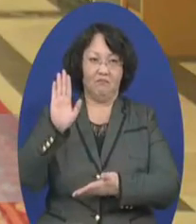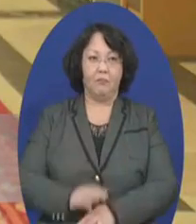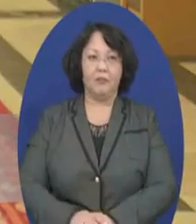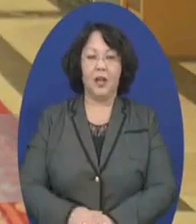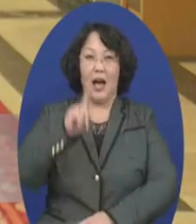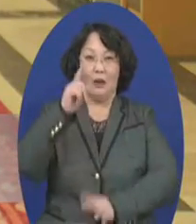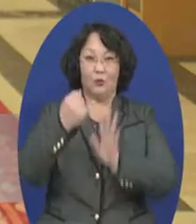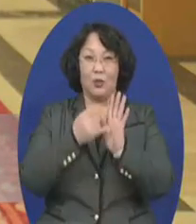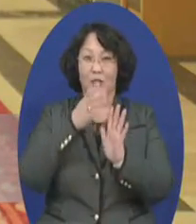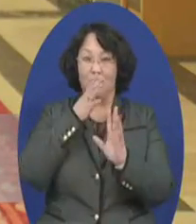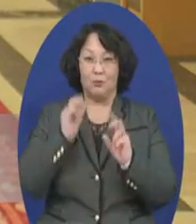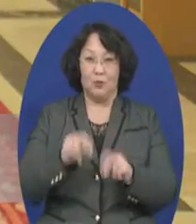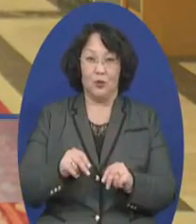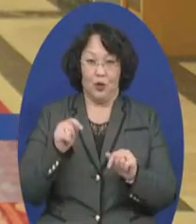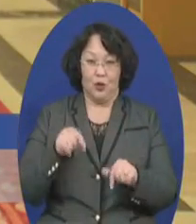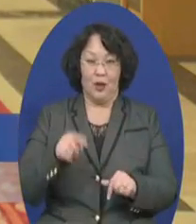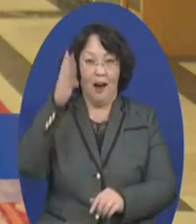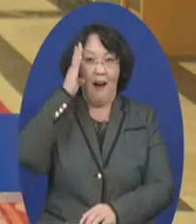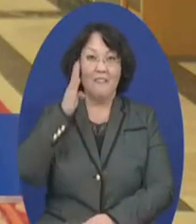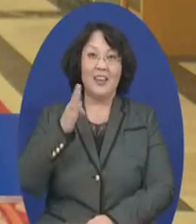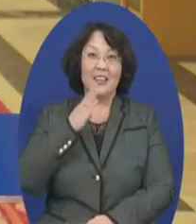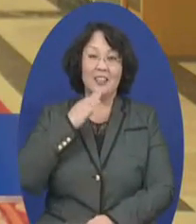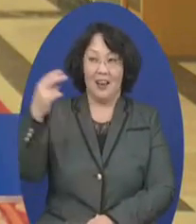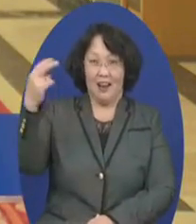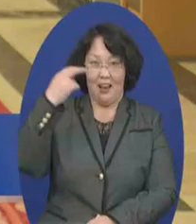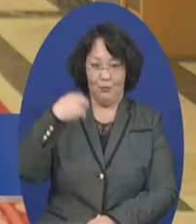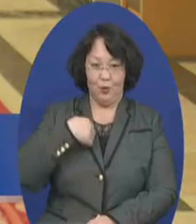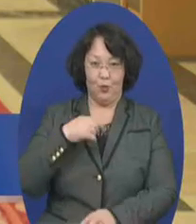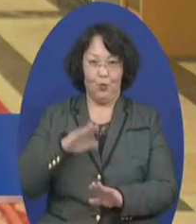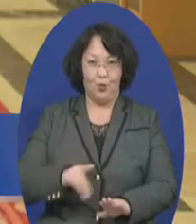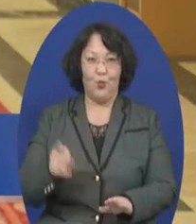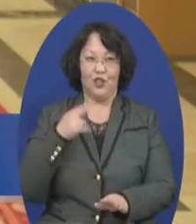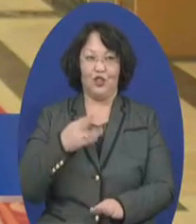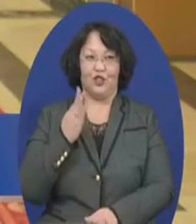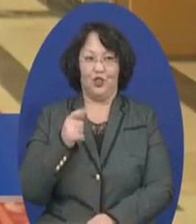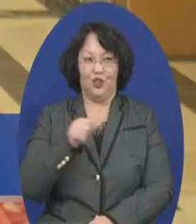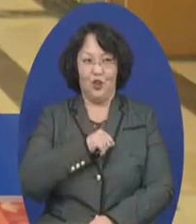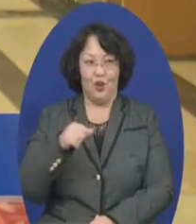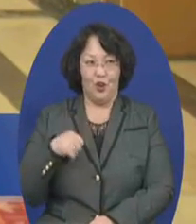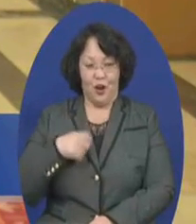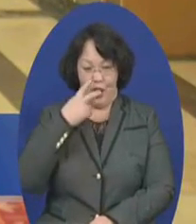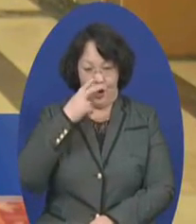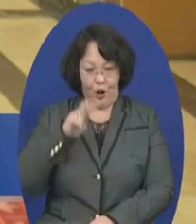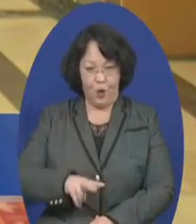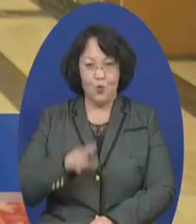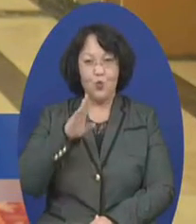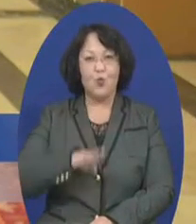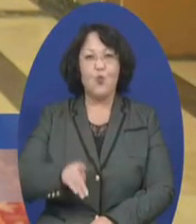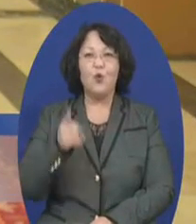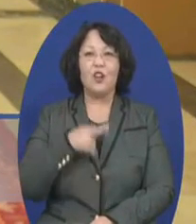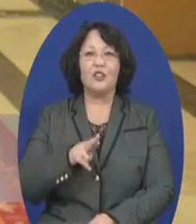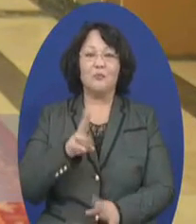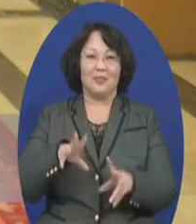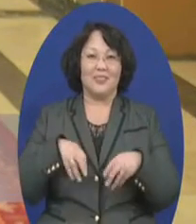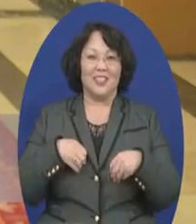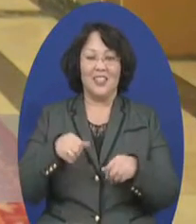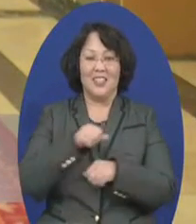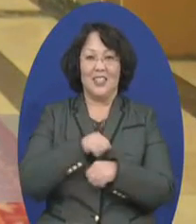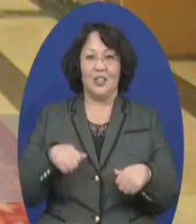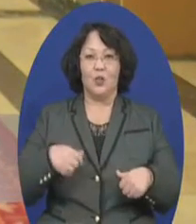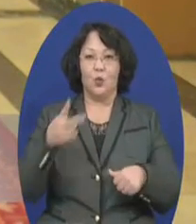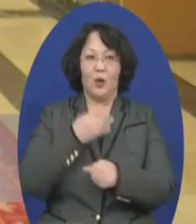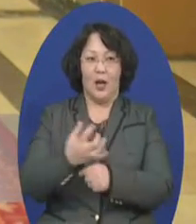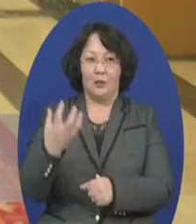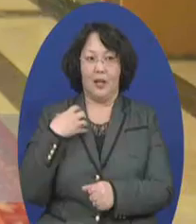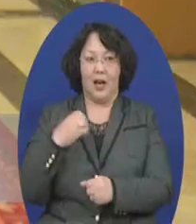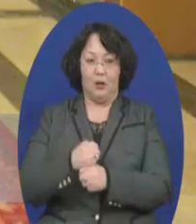Яг 16 нас хүрсэн чинь одоохондоо бол яг ээж авдаачсан яг хүүхдэрэл юмсан өөртөө ч гэсэн хүүхдэрэл ч юм санагдаад байна. Ямар ч байсан иргэний үүргээ одоо байлаа